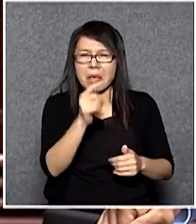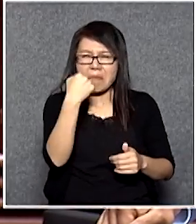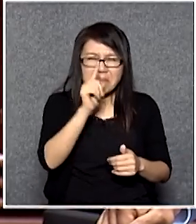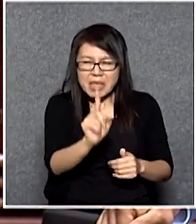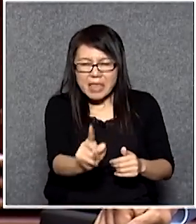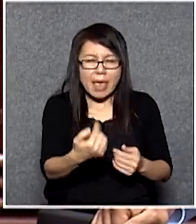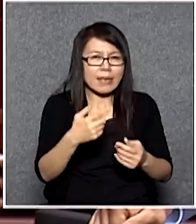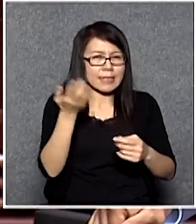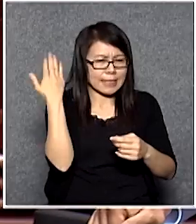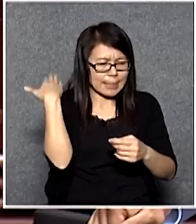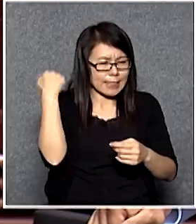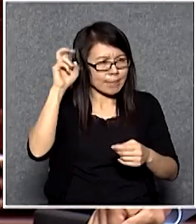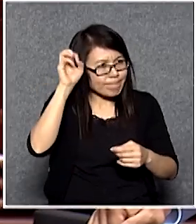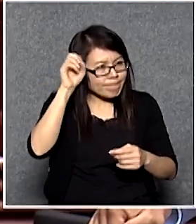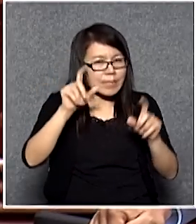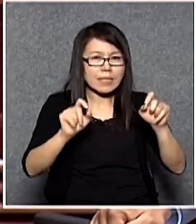意，